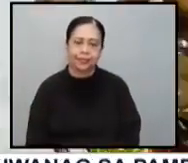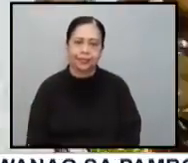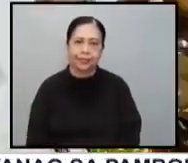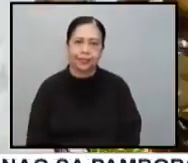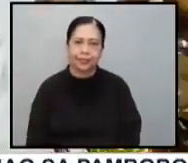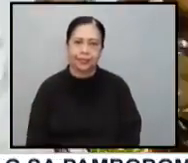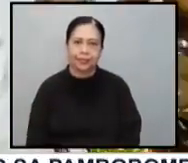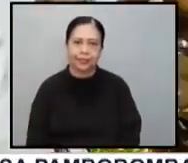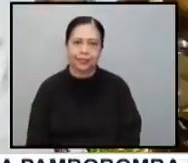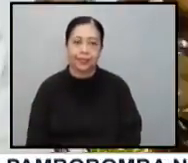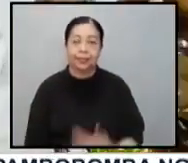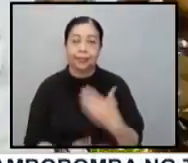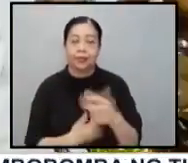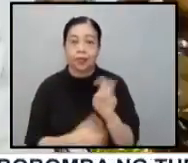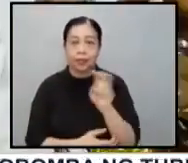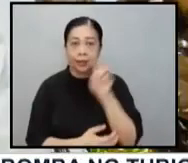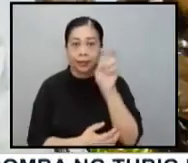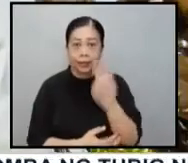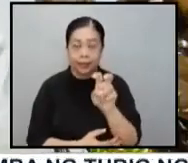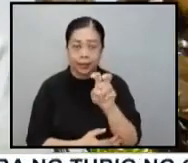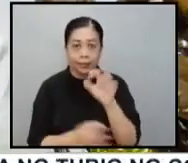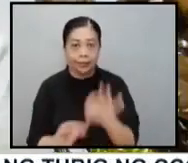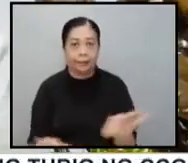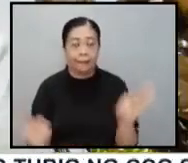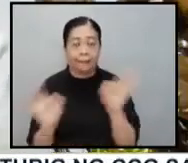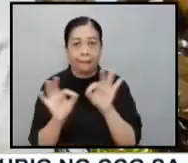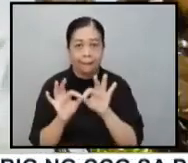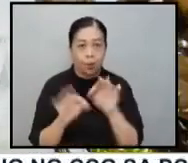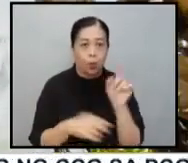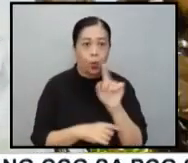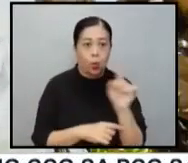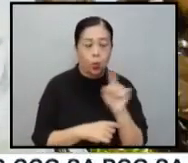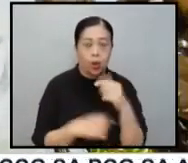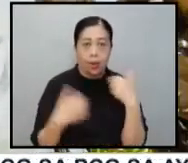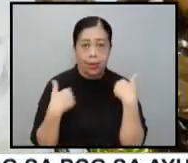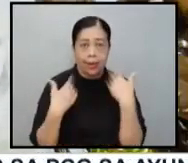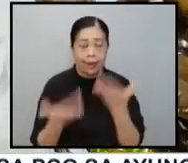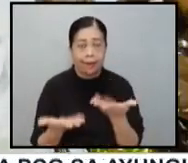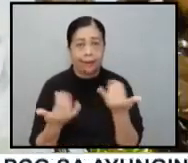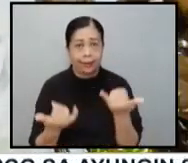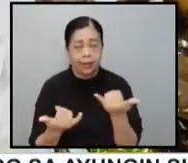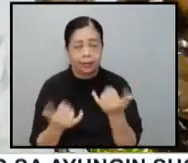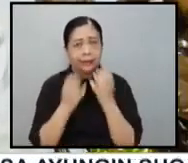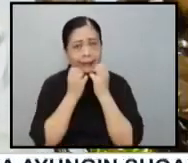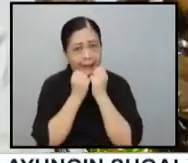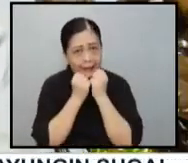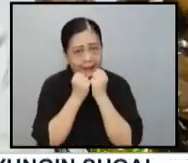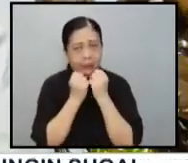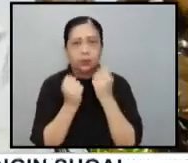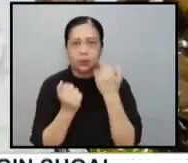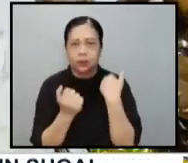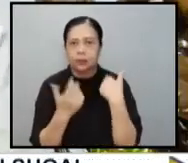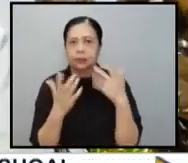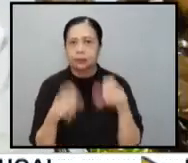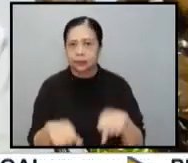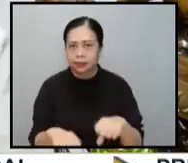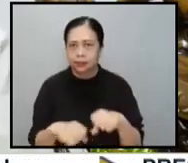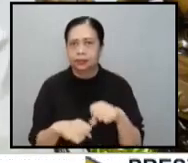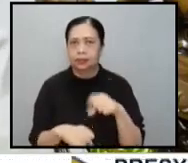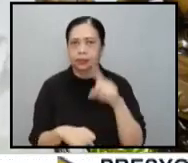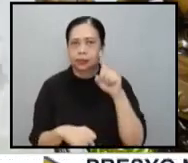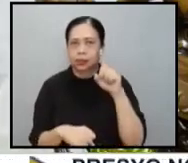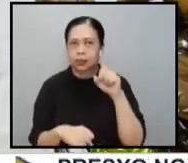Sa mga snake naman tayo, ang pahalagahan kung ano ang meron ka ngayon dahil may posibilidad. Isang click